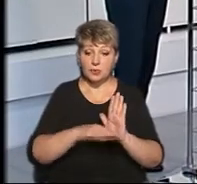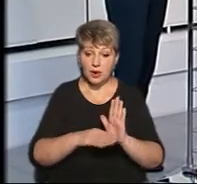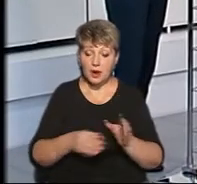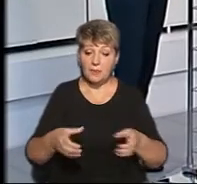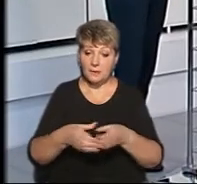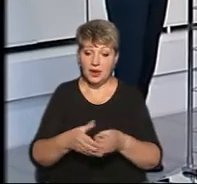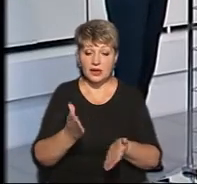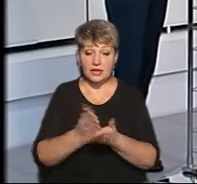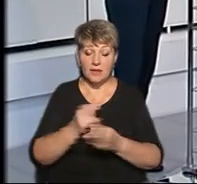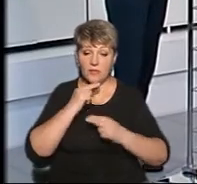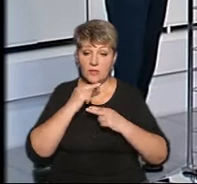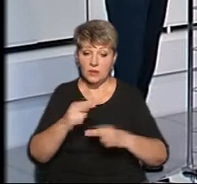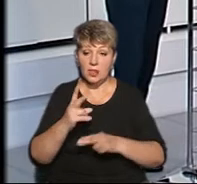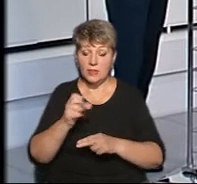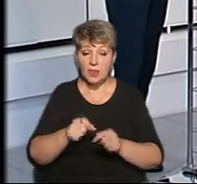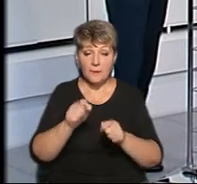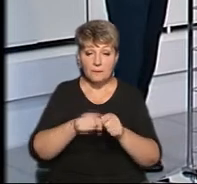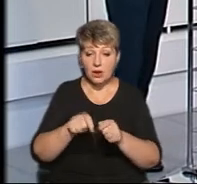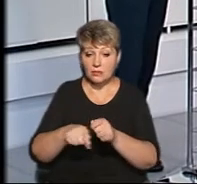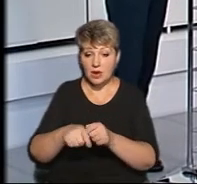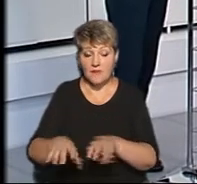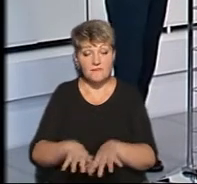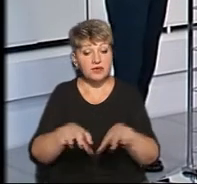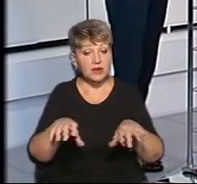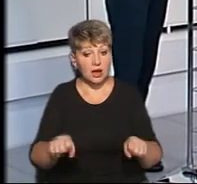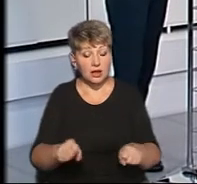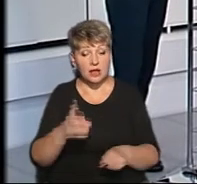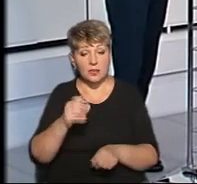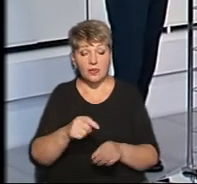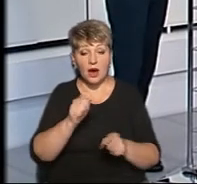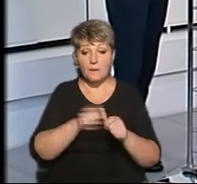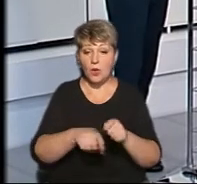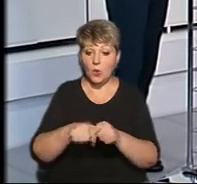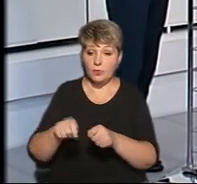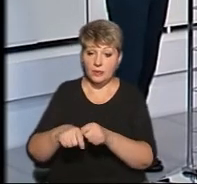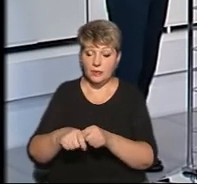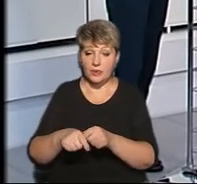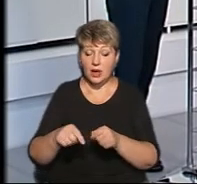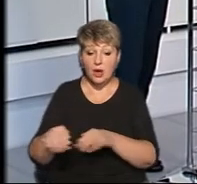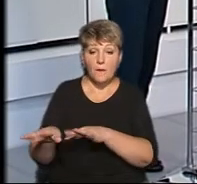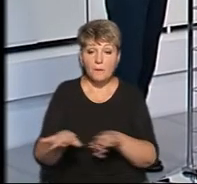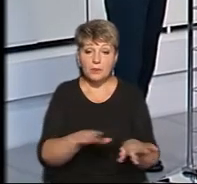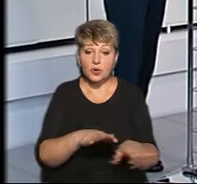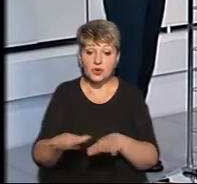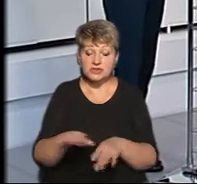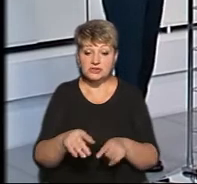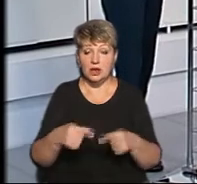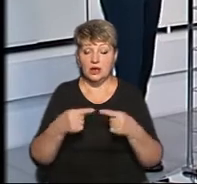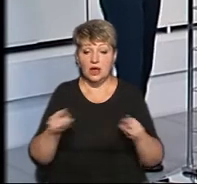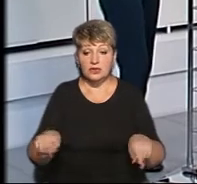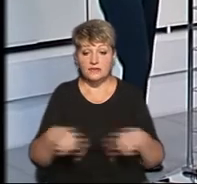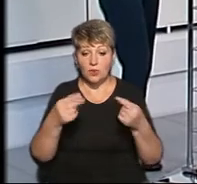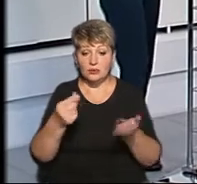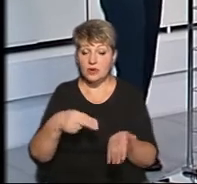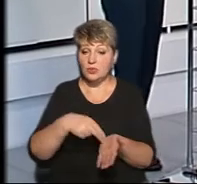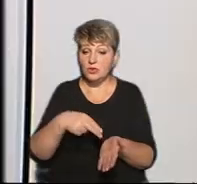робиться на підконтрольності влади, на аудиті процедури утворення